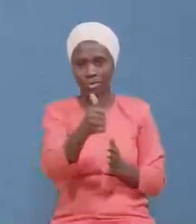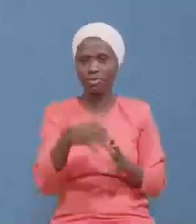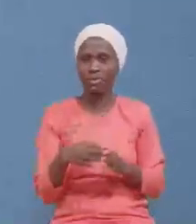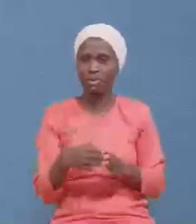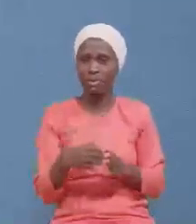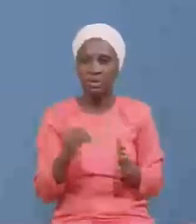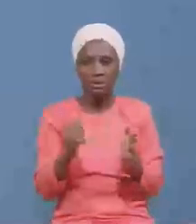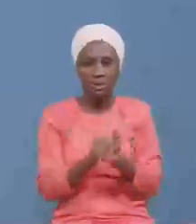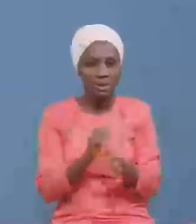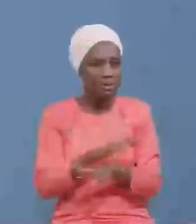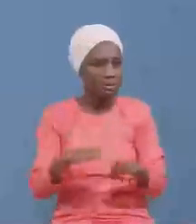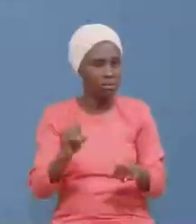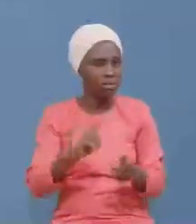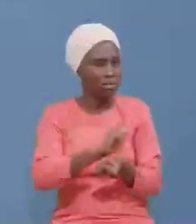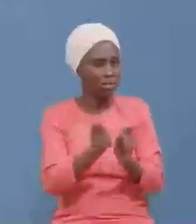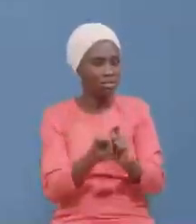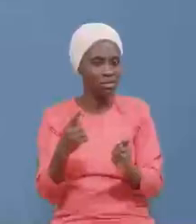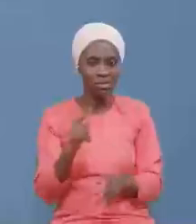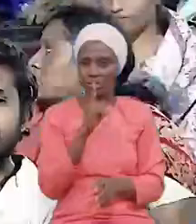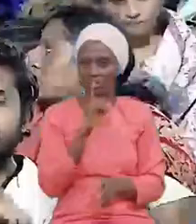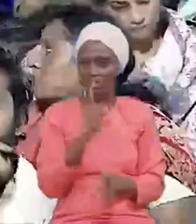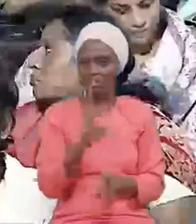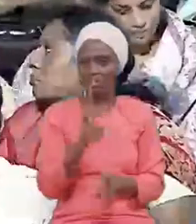ne change pas la réalité des choses.